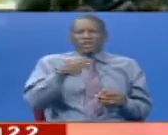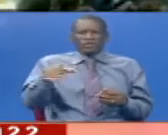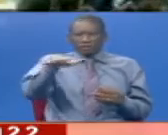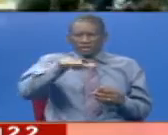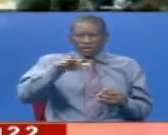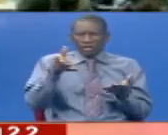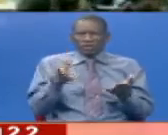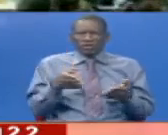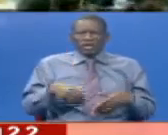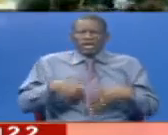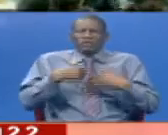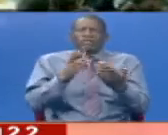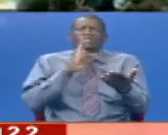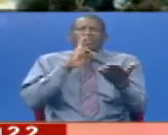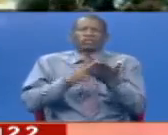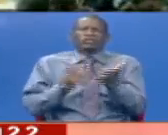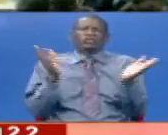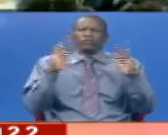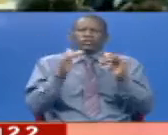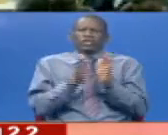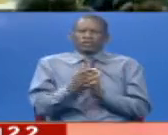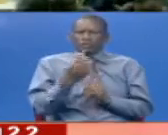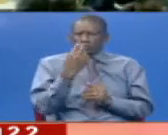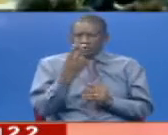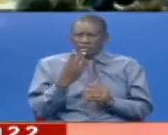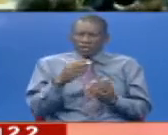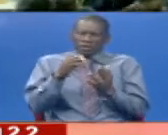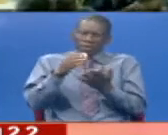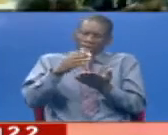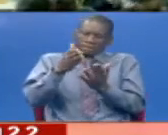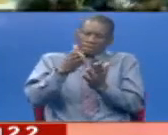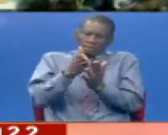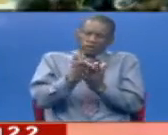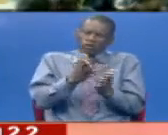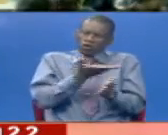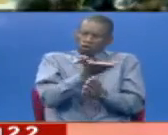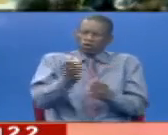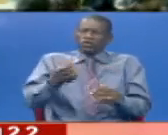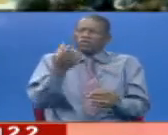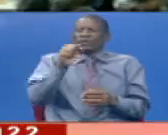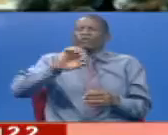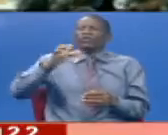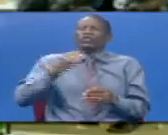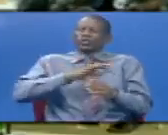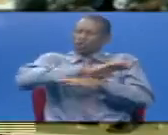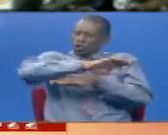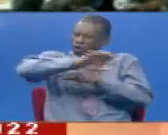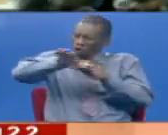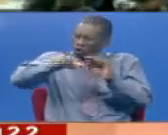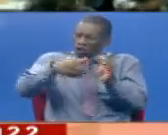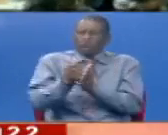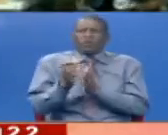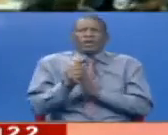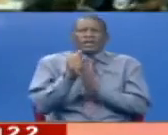yameweza kupeana matokeo yao. Na tumeweza kuona kati ya hayo maeneo bunge tano yote